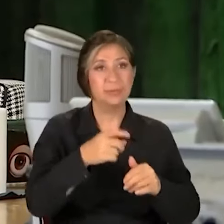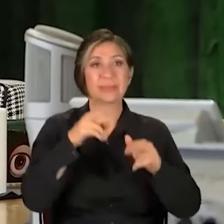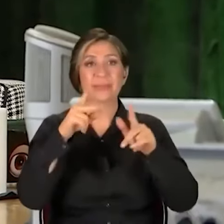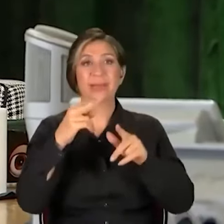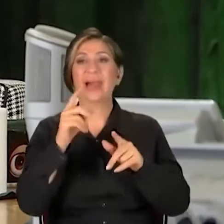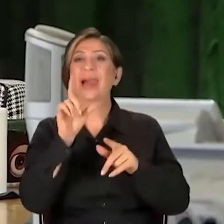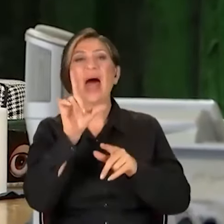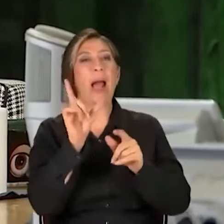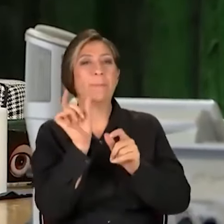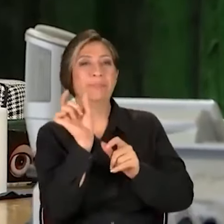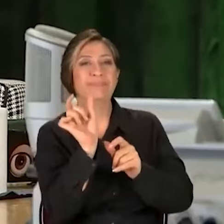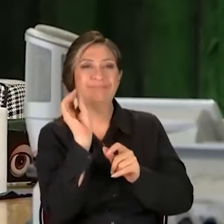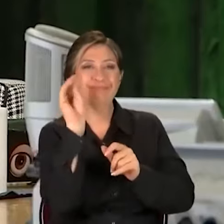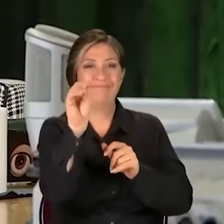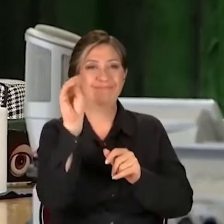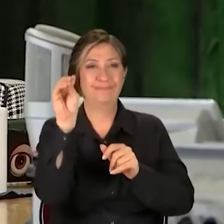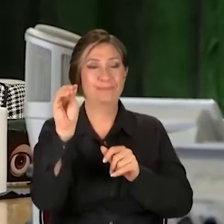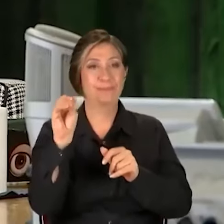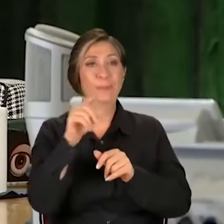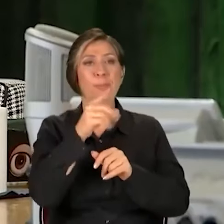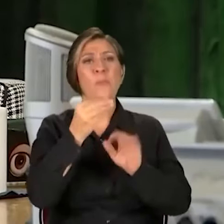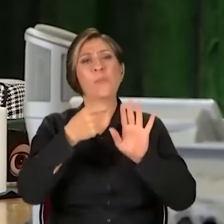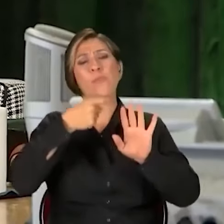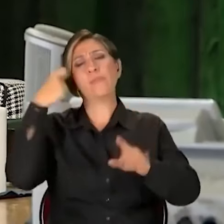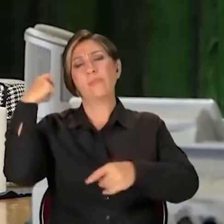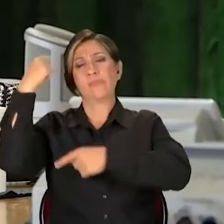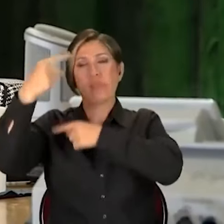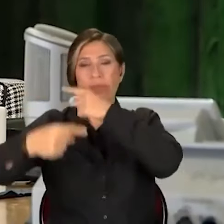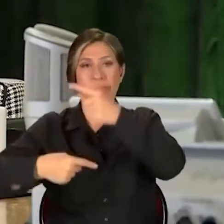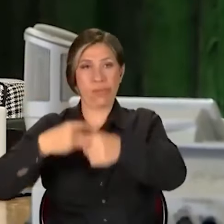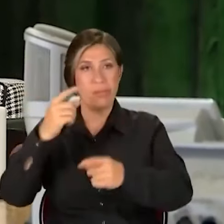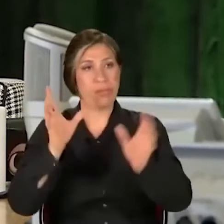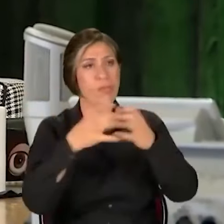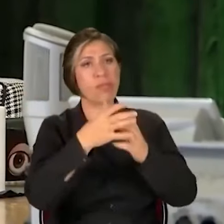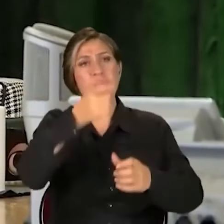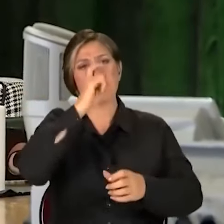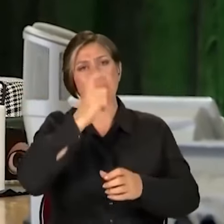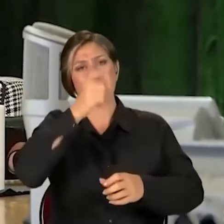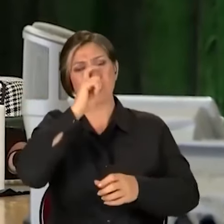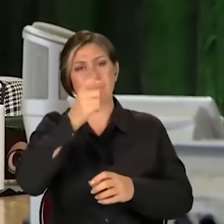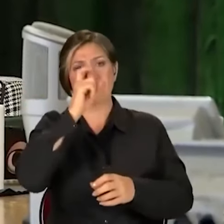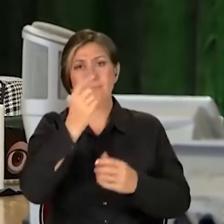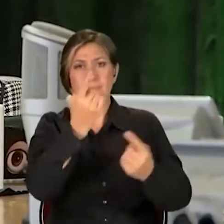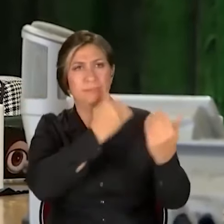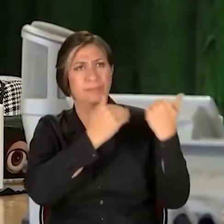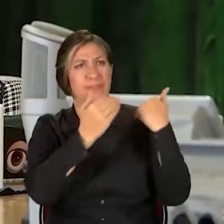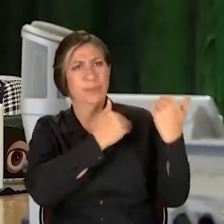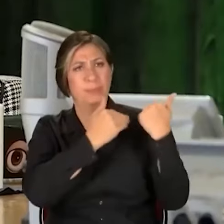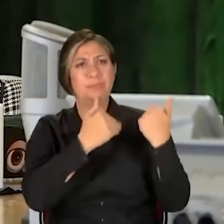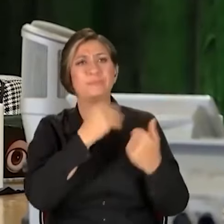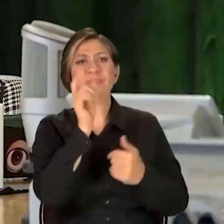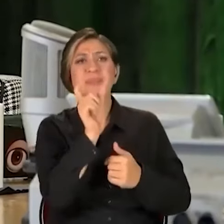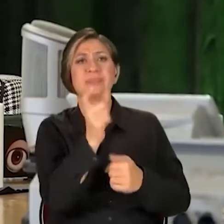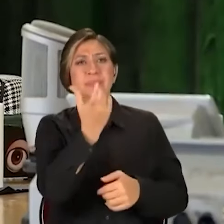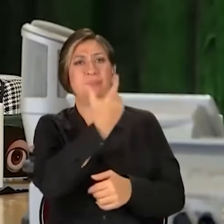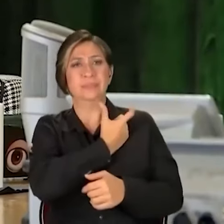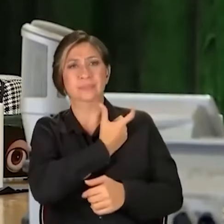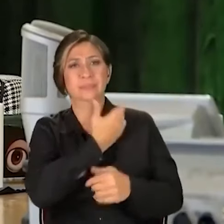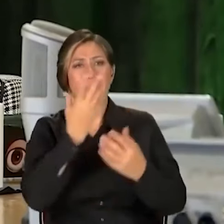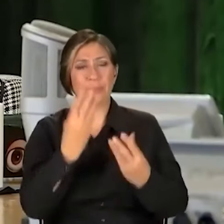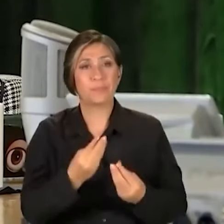gibi lakaplar hani takıyorlar. Bu çok eskiden gelen bir şey. Kitle hep bana işte kral, kral öyle diyedi yani. Üstüme bir lakap gibi yapıştı